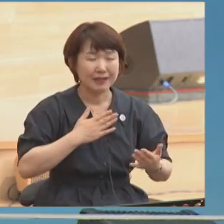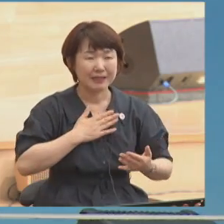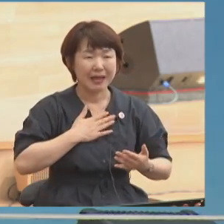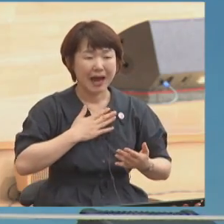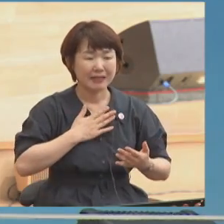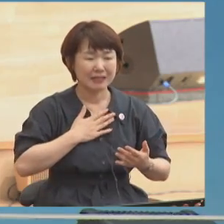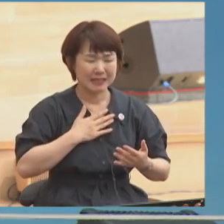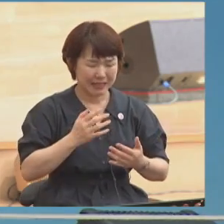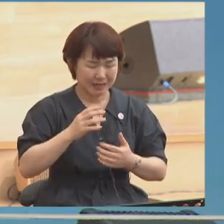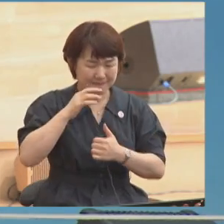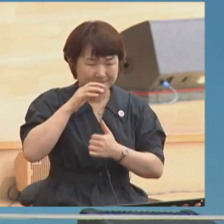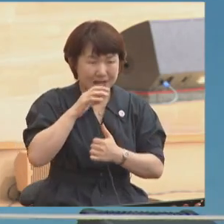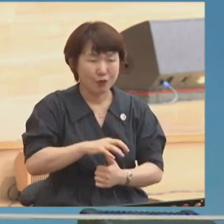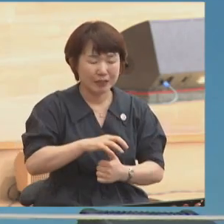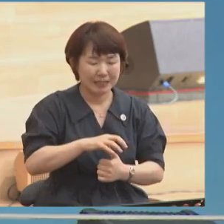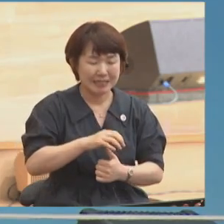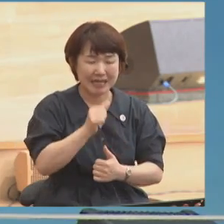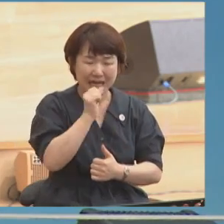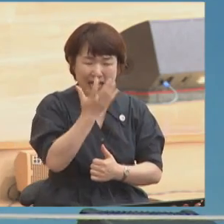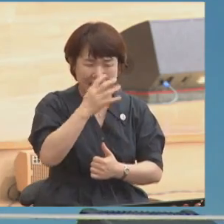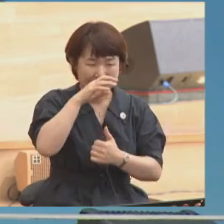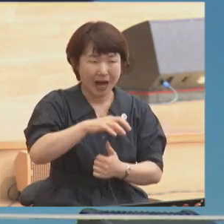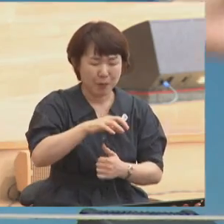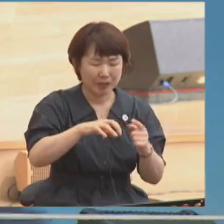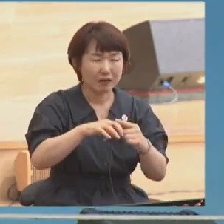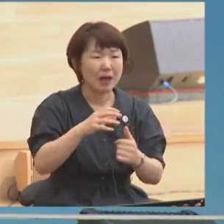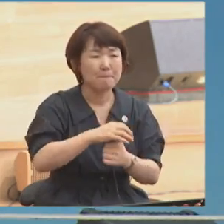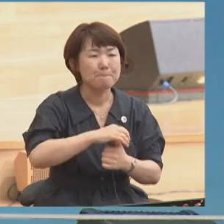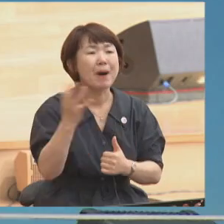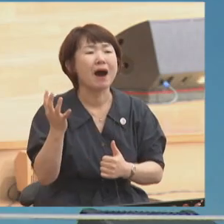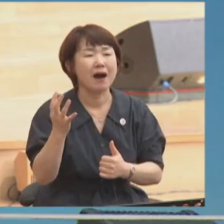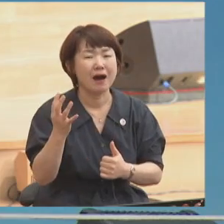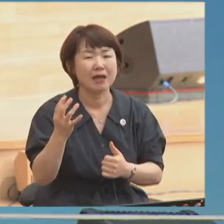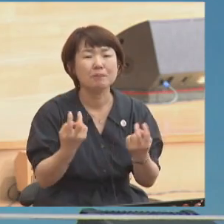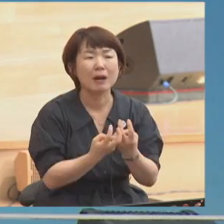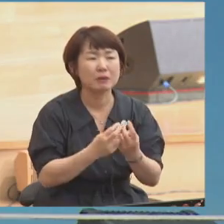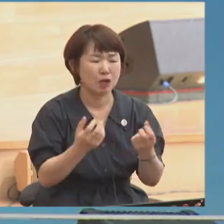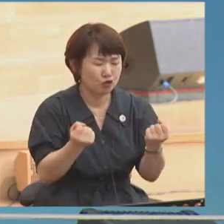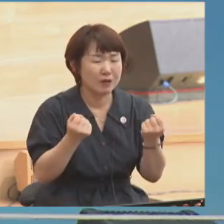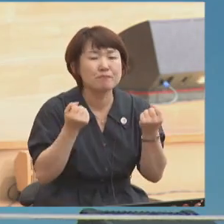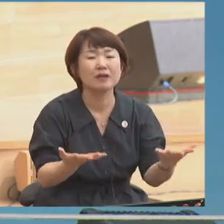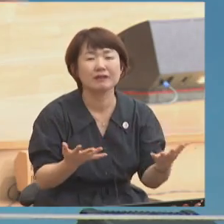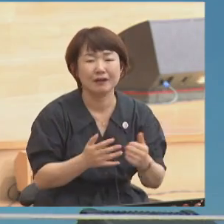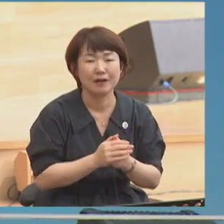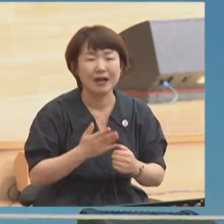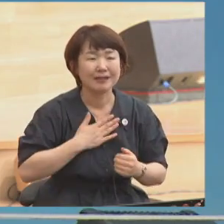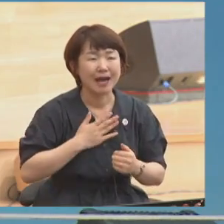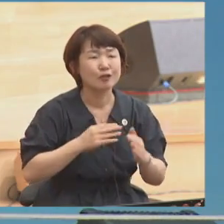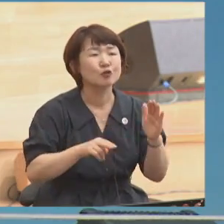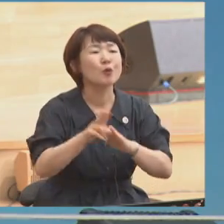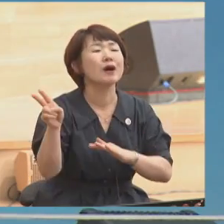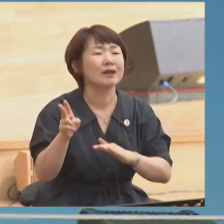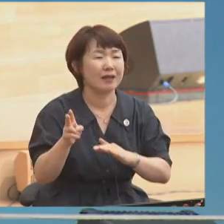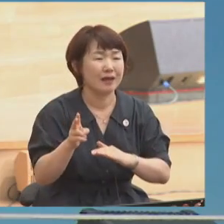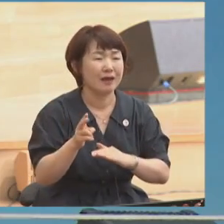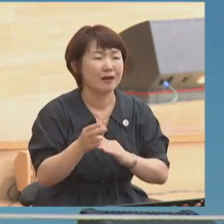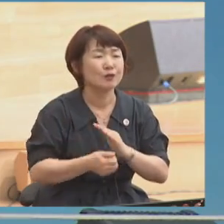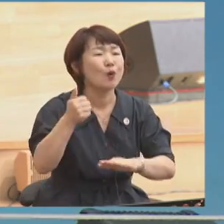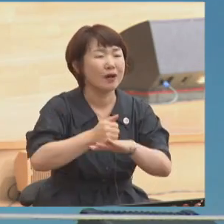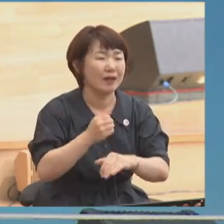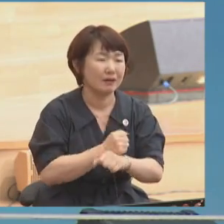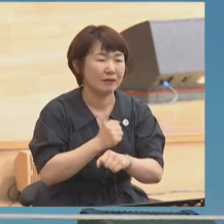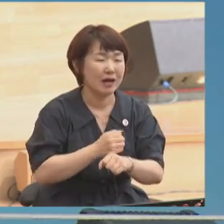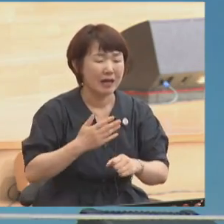나를 사로잡고 있는 이 감옥에서부터 나를 해방시키는 거예요. 나를 탈출시키는 거예요. 나